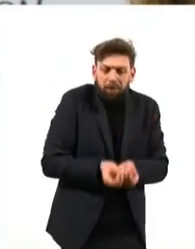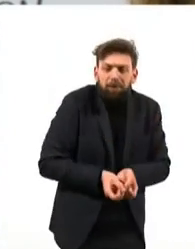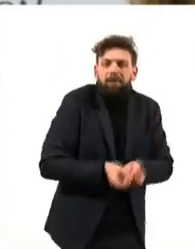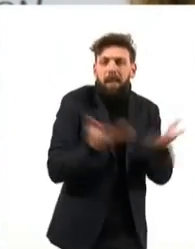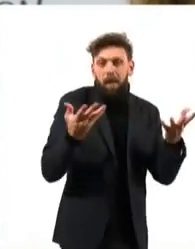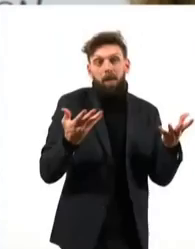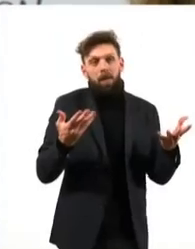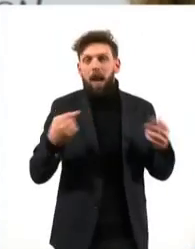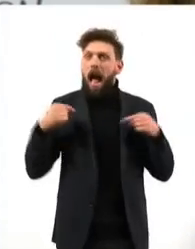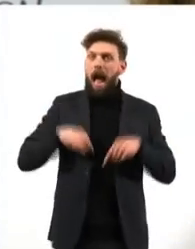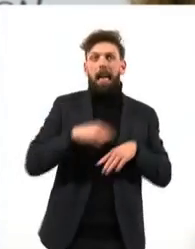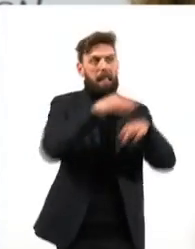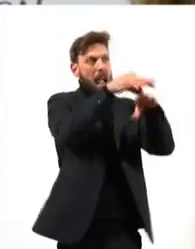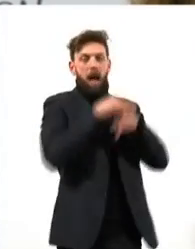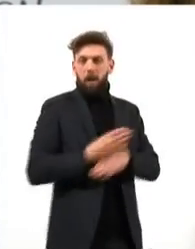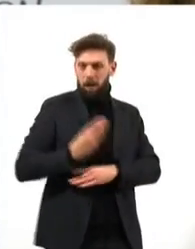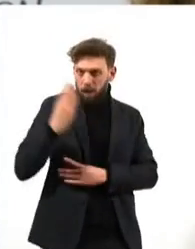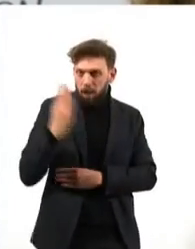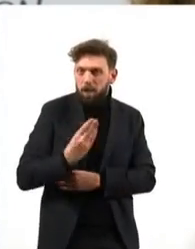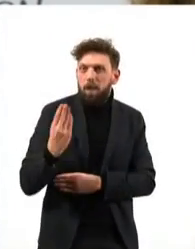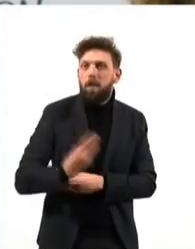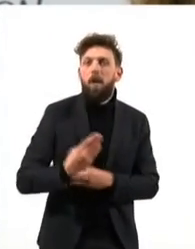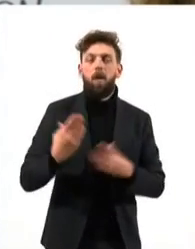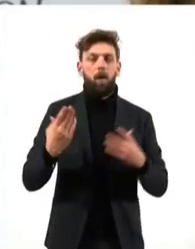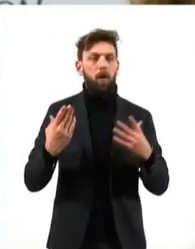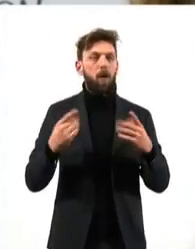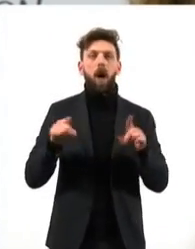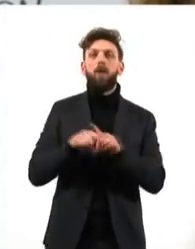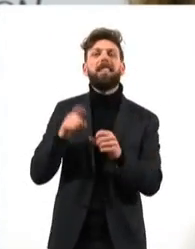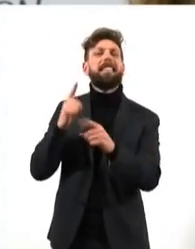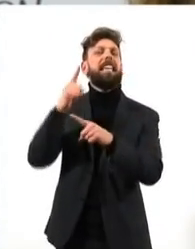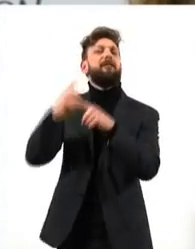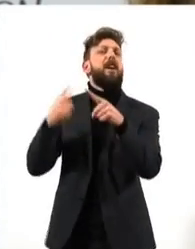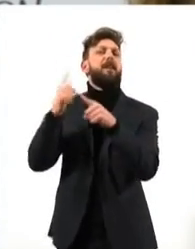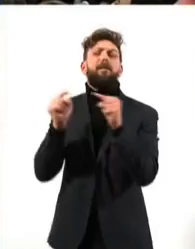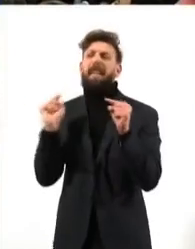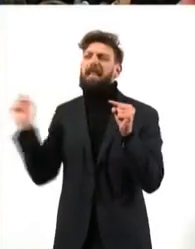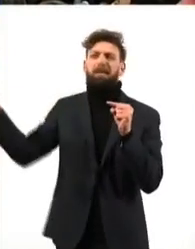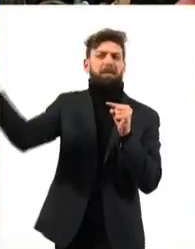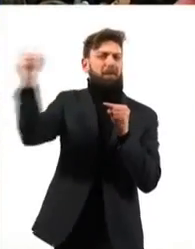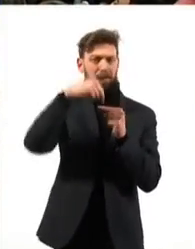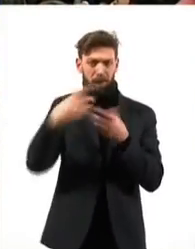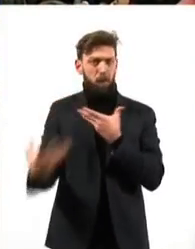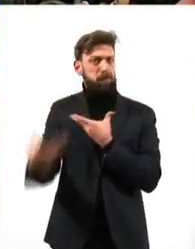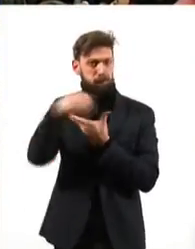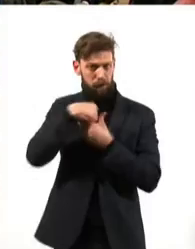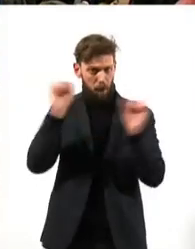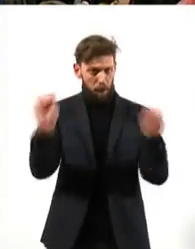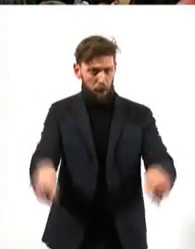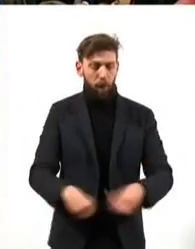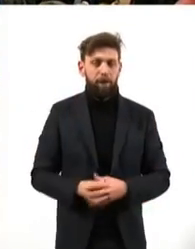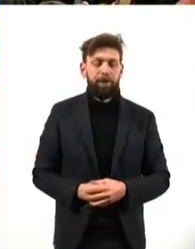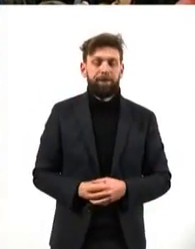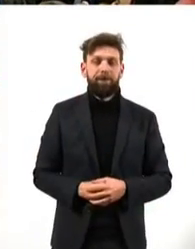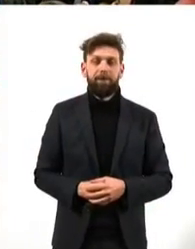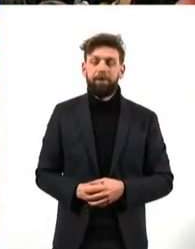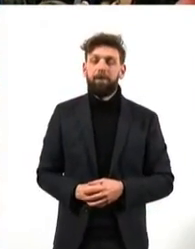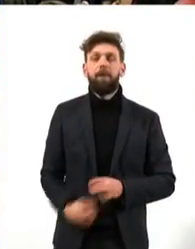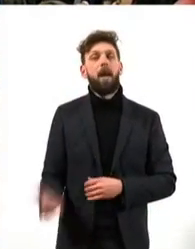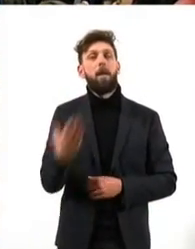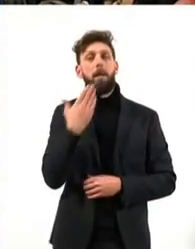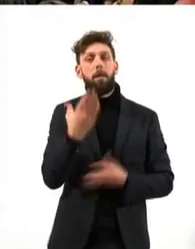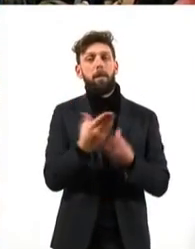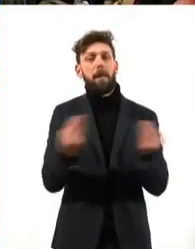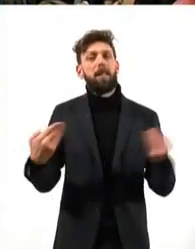de l'État et de toutes les fédérations peuvent participer. Merci, merci beaucoup